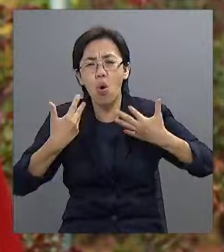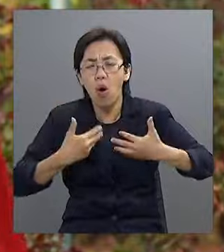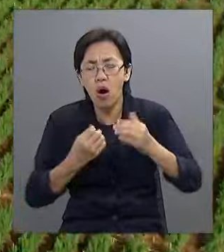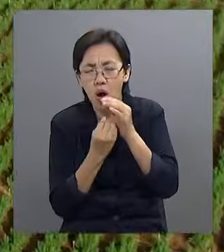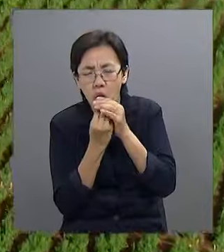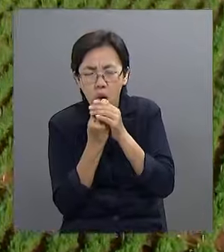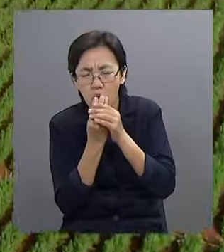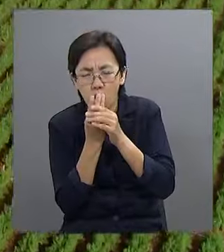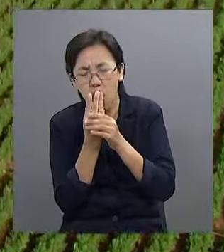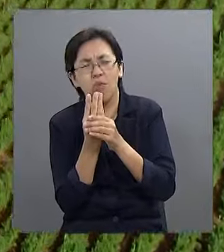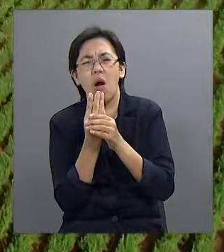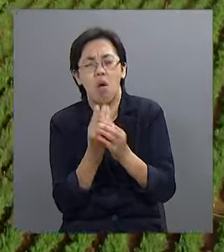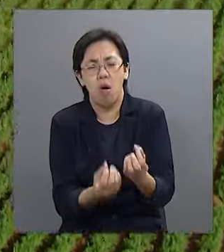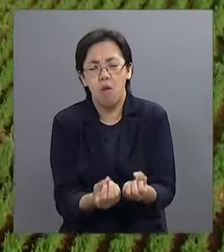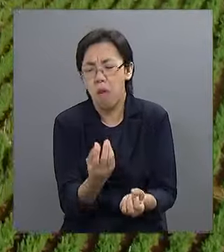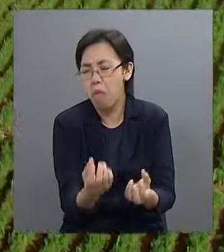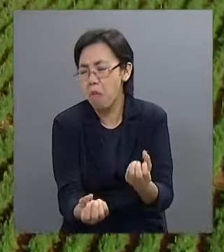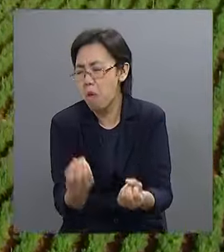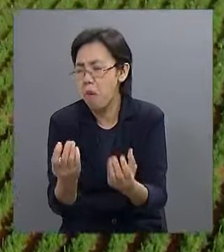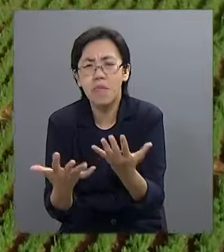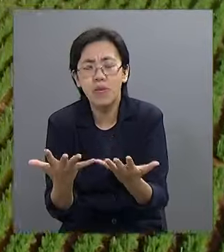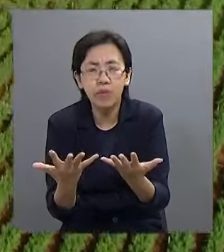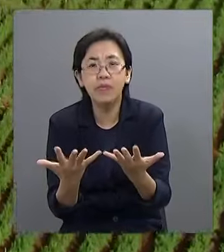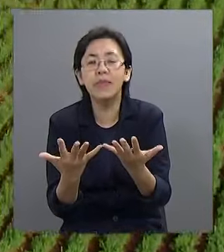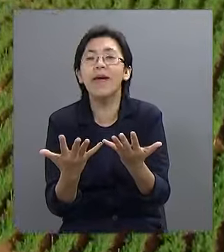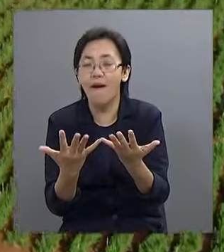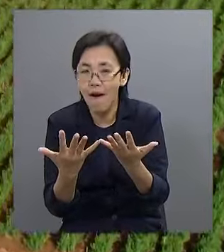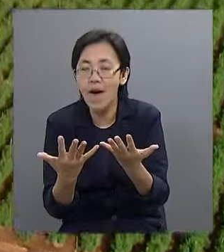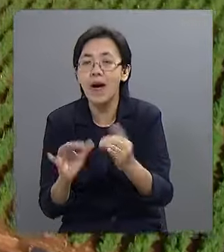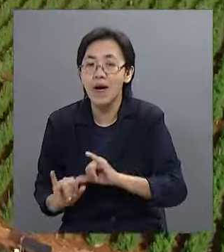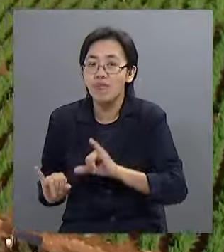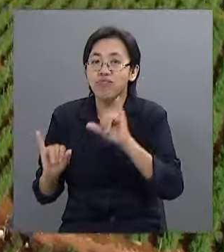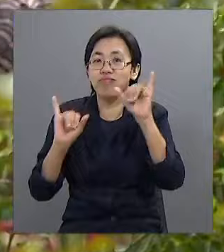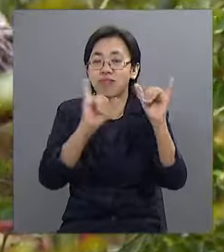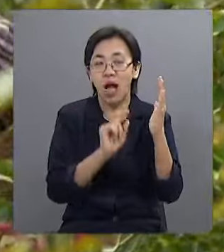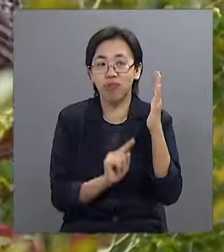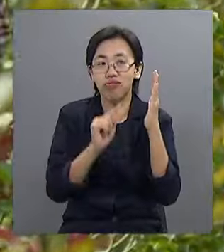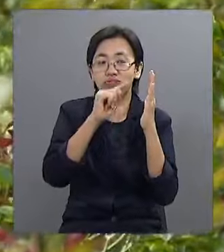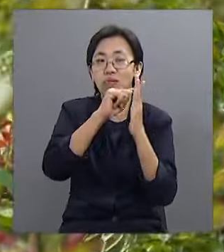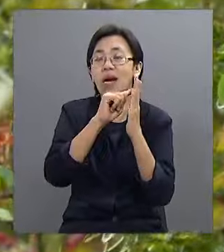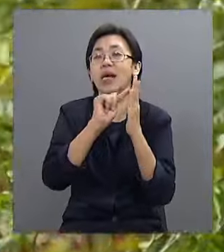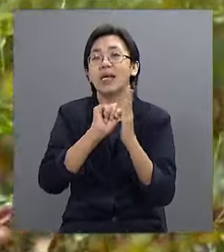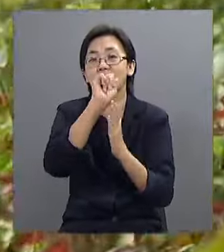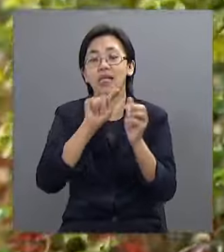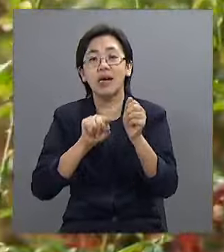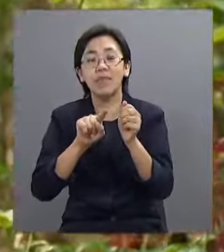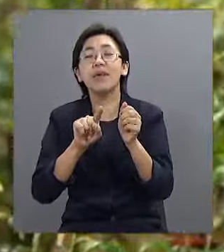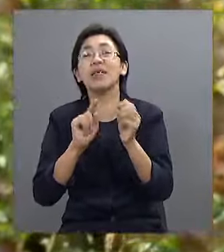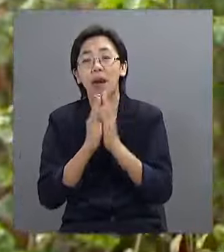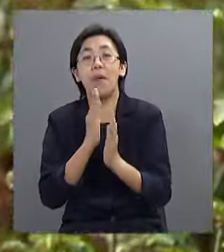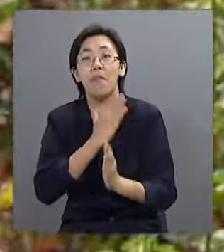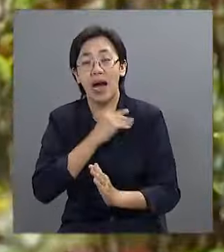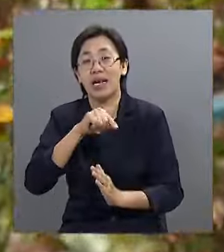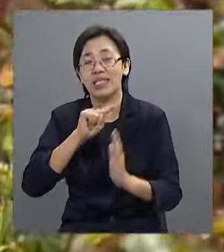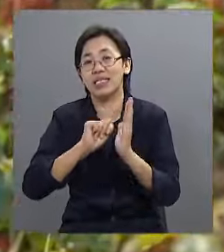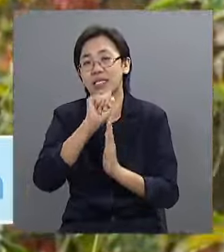าไหร่แต่ที่อำเภอพบผักเนี่ยเป็นพื้นที่ที่เย็นสูงเย็นก็เลยกุหลาบชอบก็ดีเพื่อนก็เลยบอกว่า